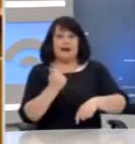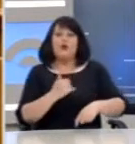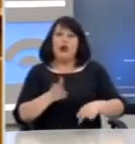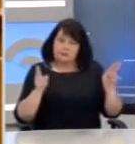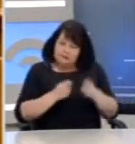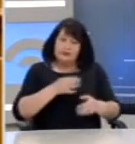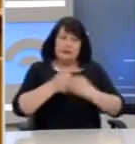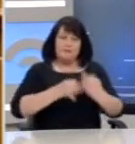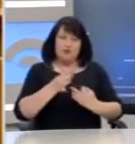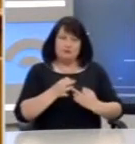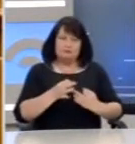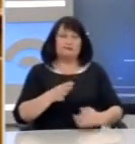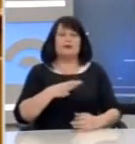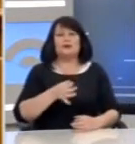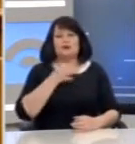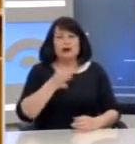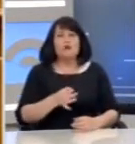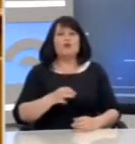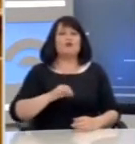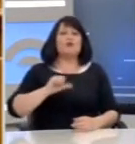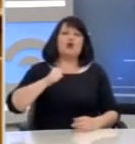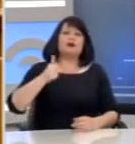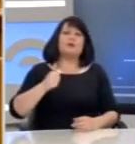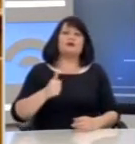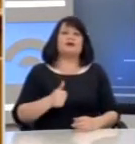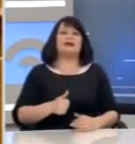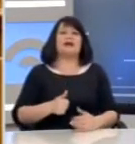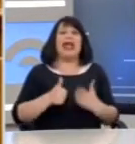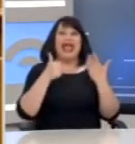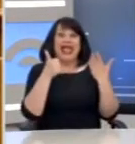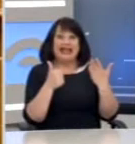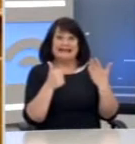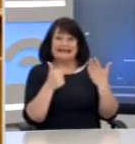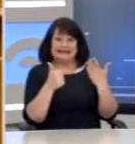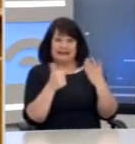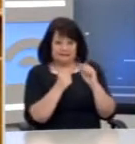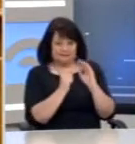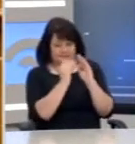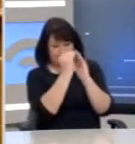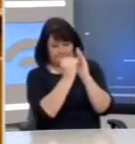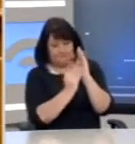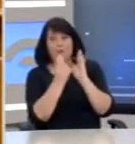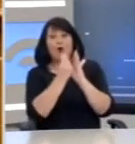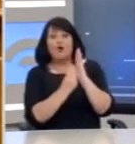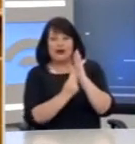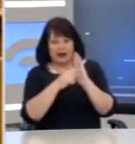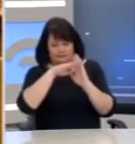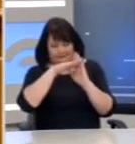χρόνος, θα ήθελα να πω ότι για τα πρώτα 6-10 τιμόρια, δηλαδή για ένα ποσοστό που